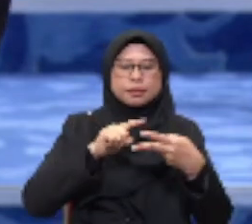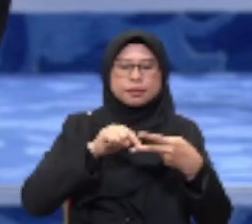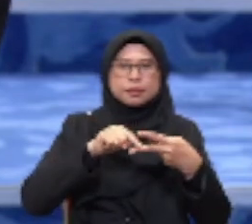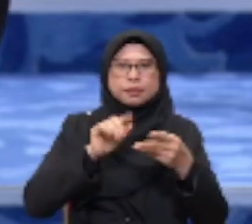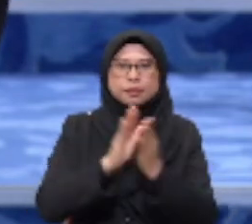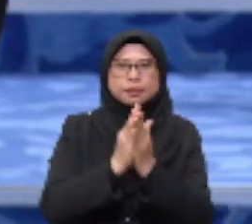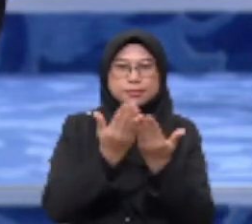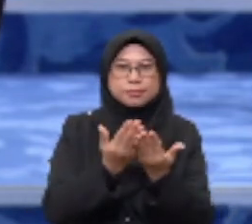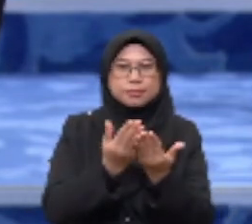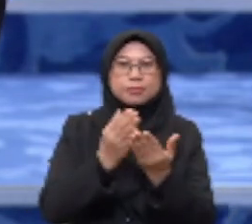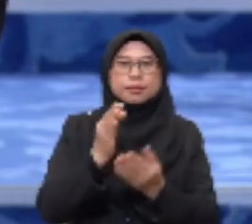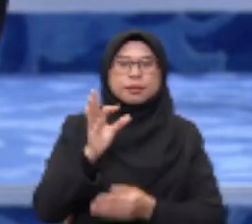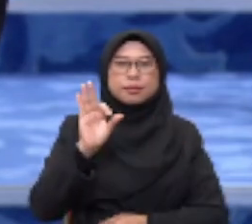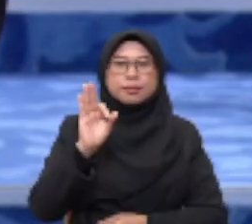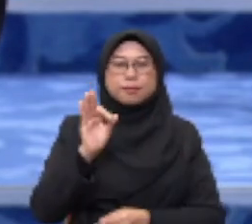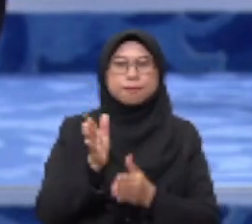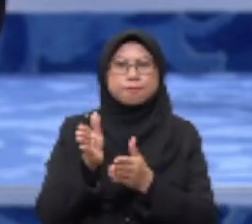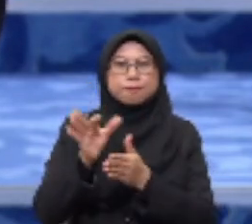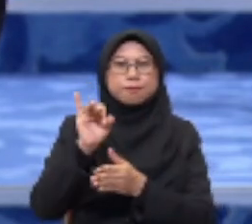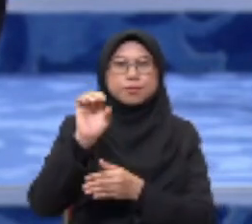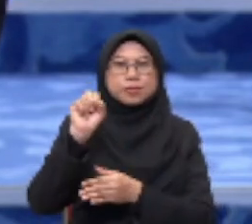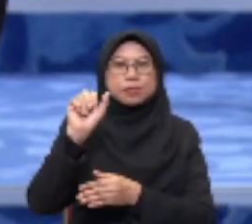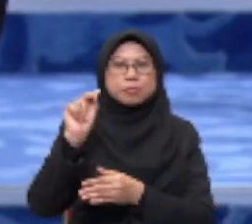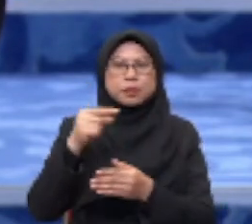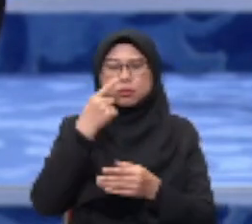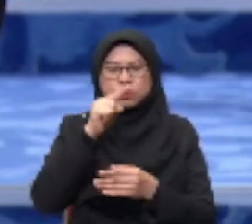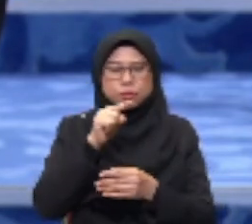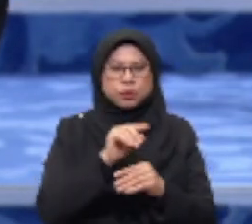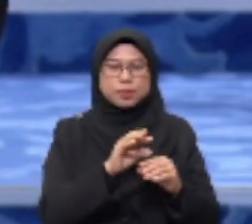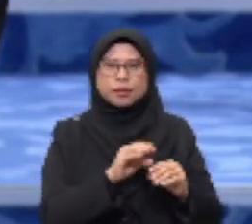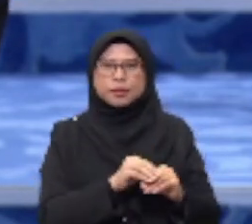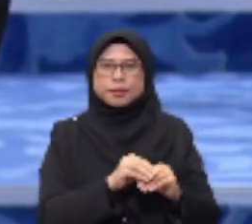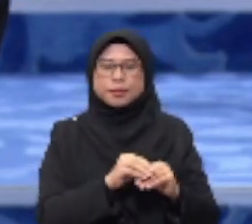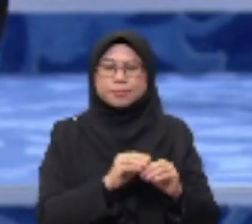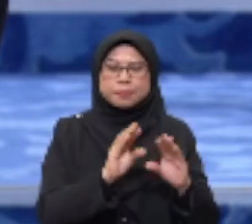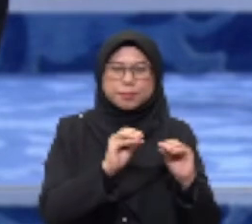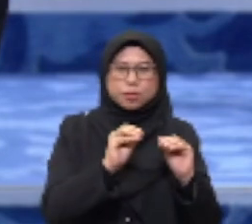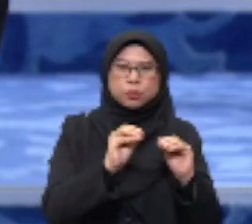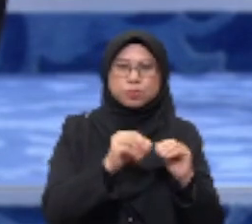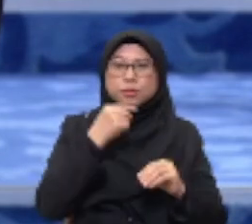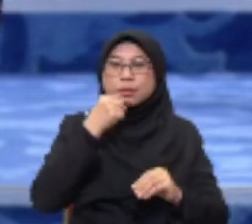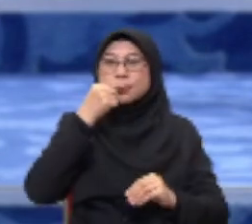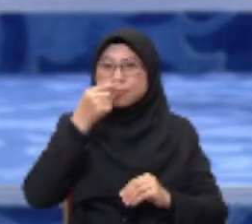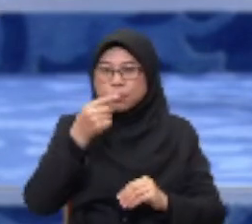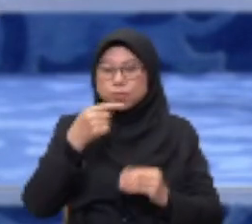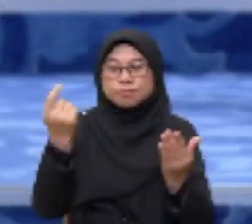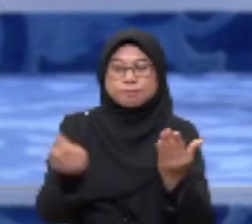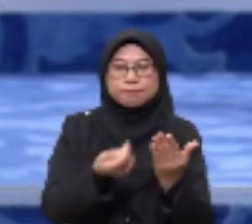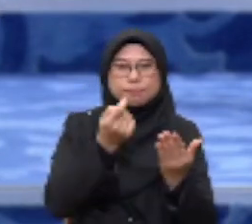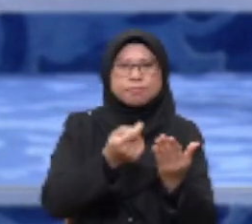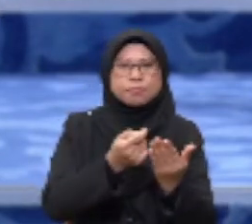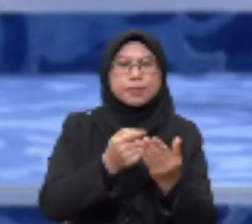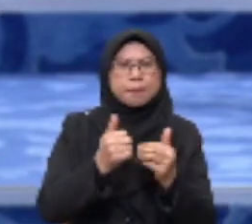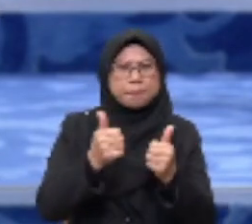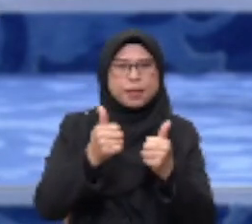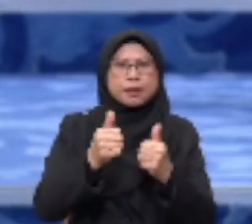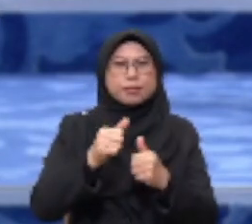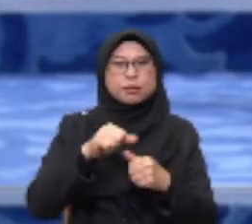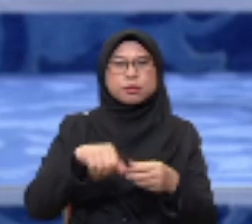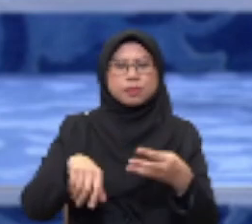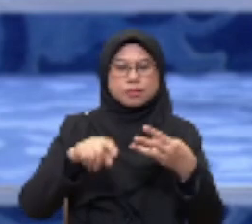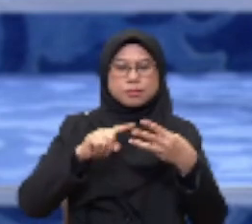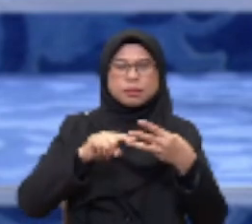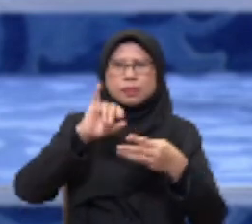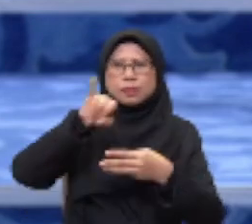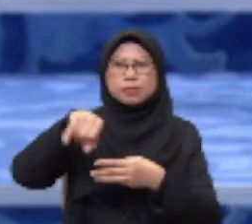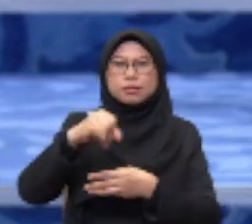dia betulkan mengaji Quran, tajwidnya, makhrajnya sebut bagus. Lepas itu terus kitab rujukan dia jihad.